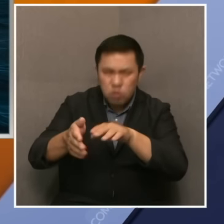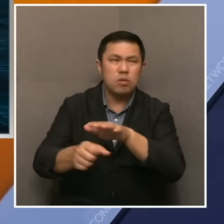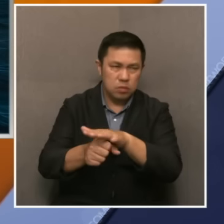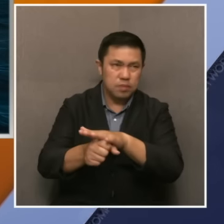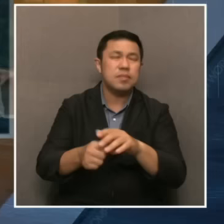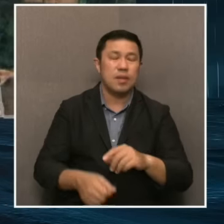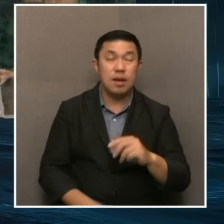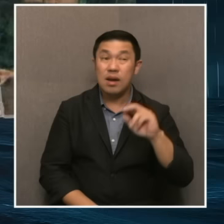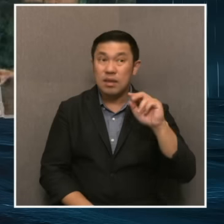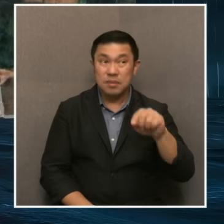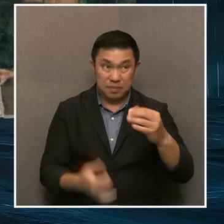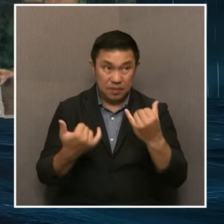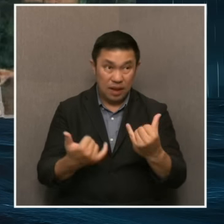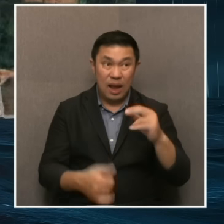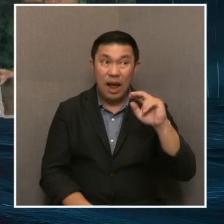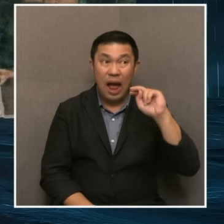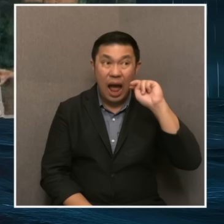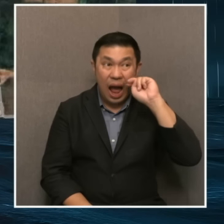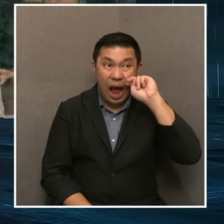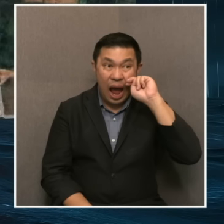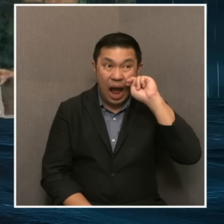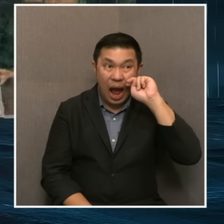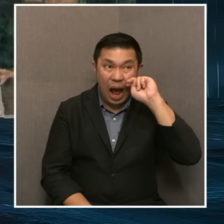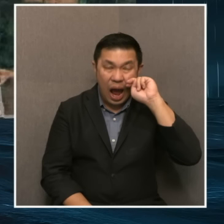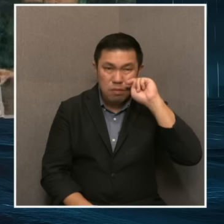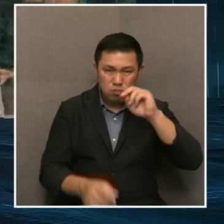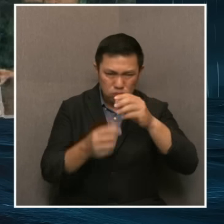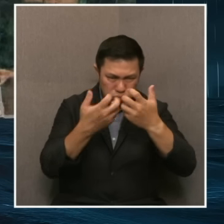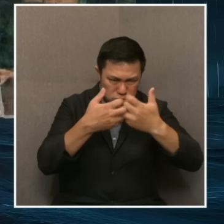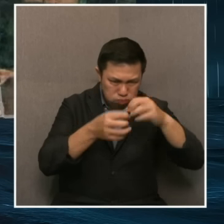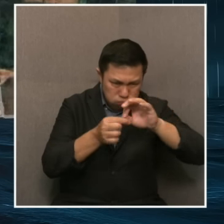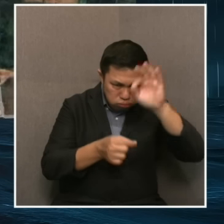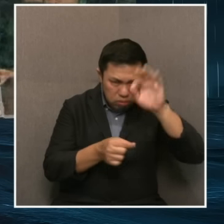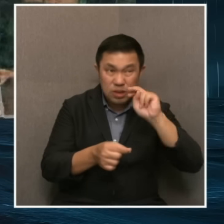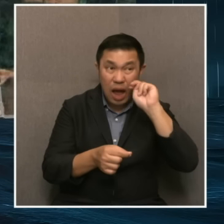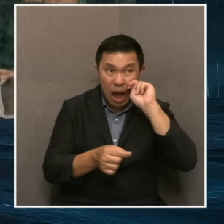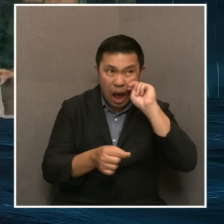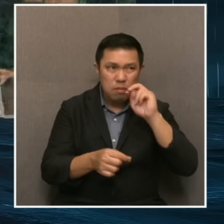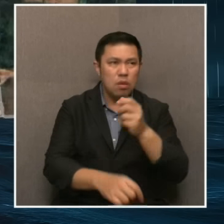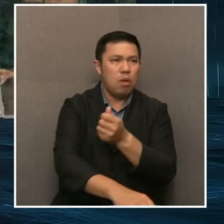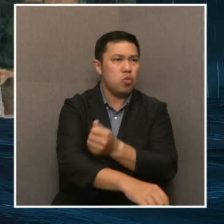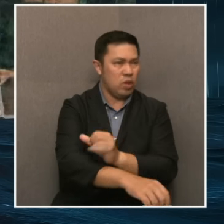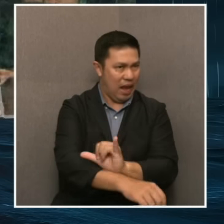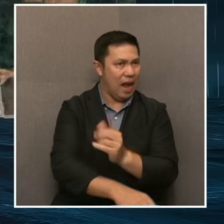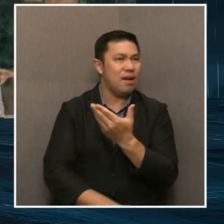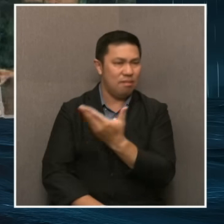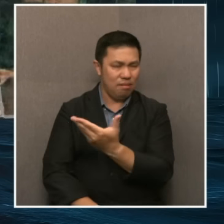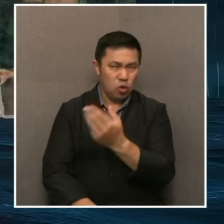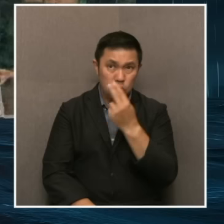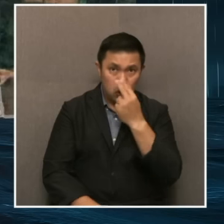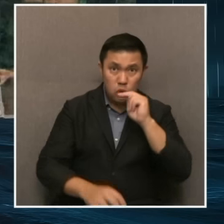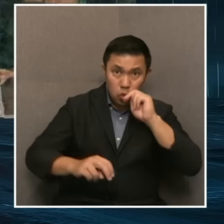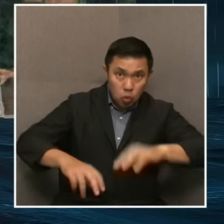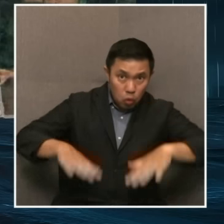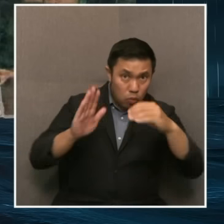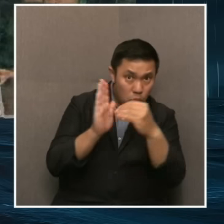ระดับน้ำที่ที่สถานี c29อำเภอบางไทรจังหวัดพระนครศรีอยุธยาจุดสำคัญที่จะชี้วัดสถานการณ์น้ำท่วม